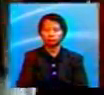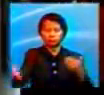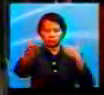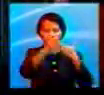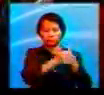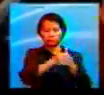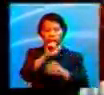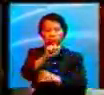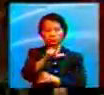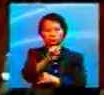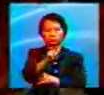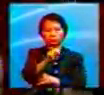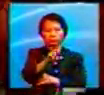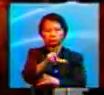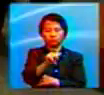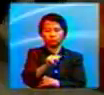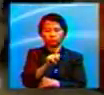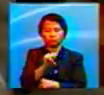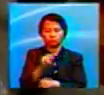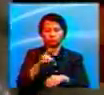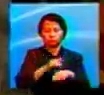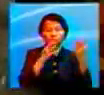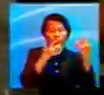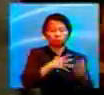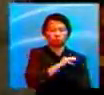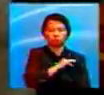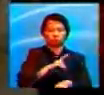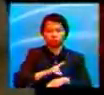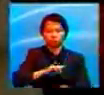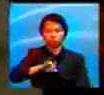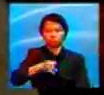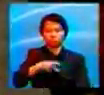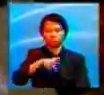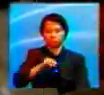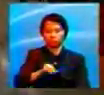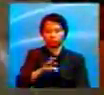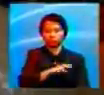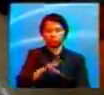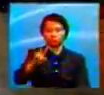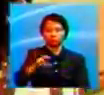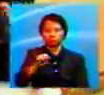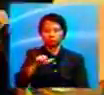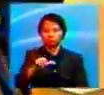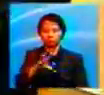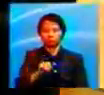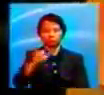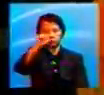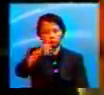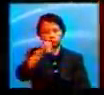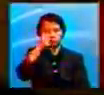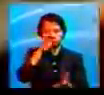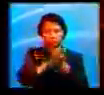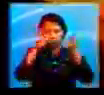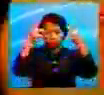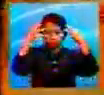Ketibaan Odeta di lapangan terbang antarabangsa KLIA disambut Menteri di Jabatan Perdana Menteri Nancy Shukri. Esok, isteri Perdana